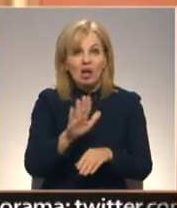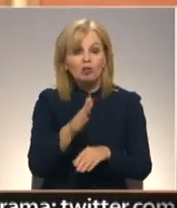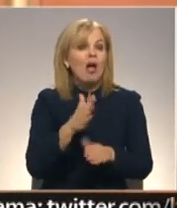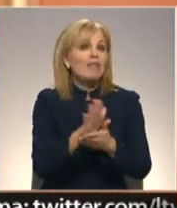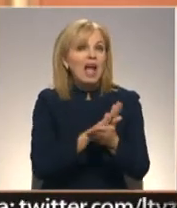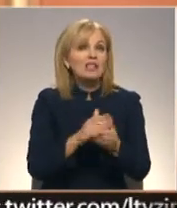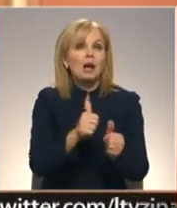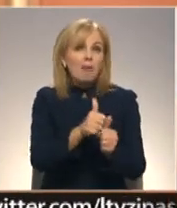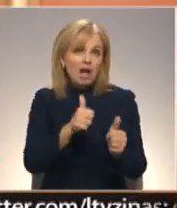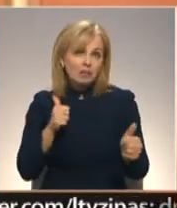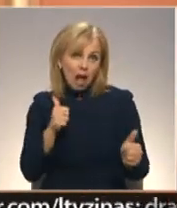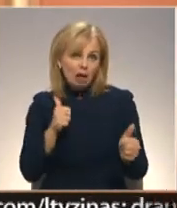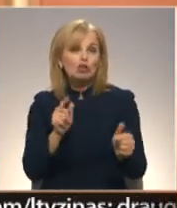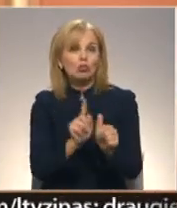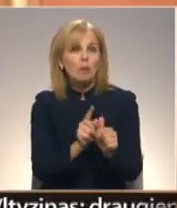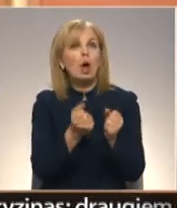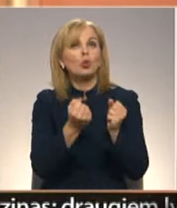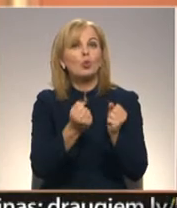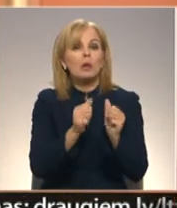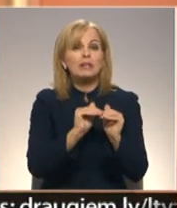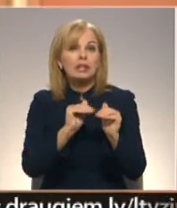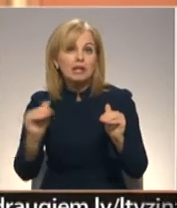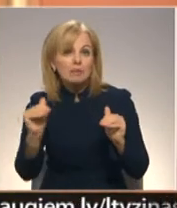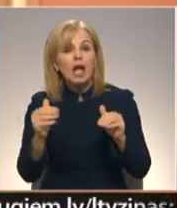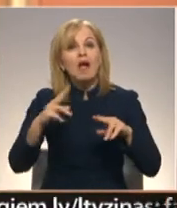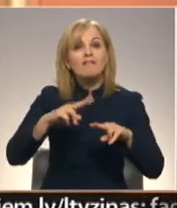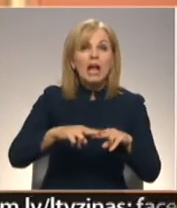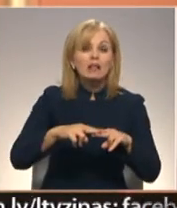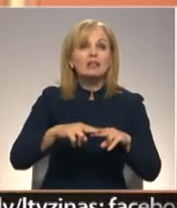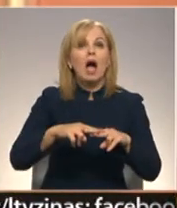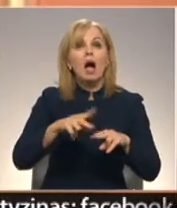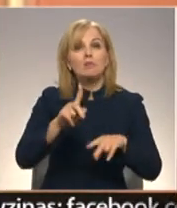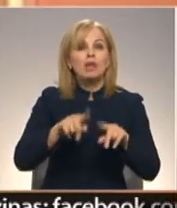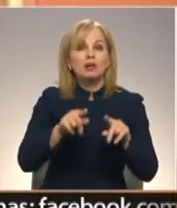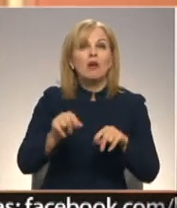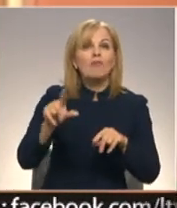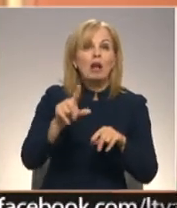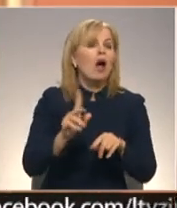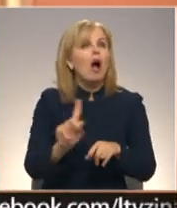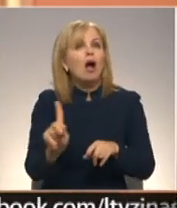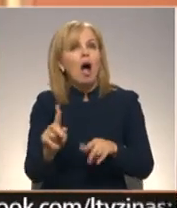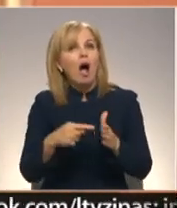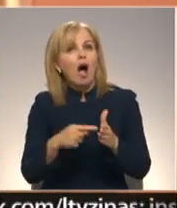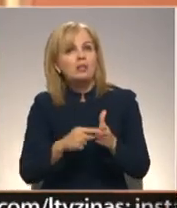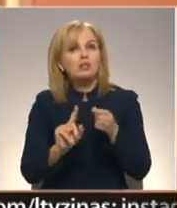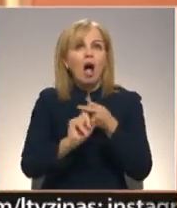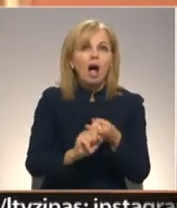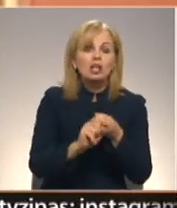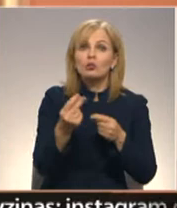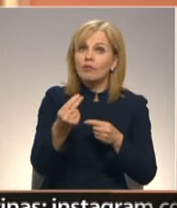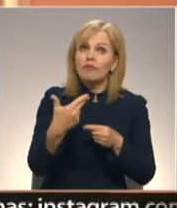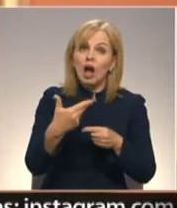mēs turamies līmenī. Varbūt pat vietām kaut ko vairāk daram. Nu, kā tas ir atkarīgs no finansējuma, no ārsta